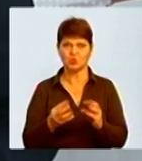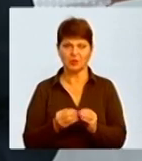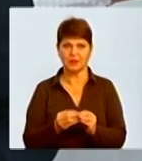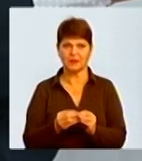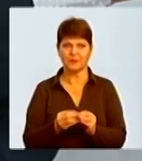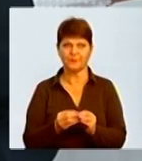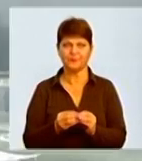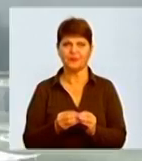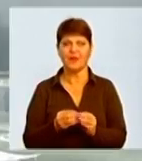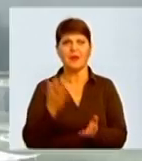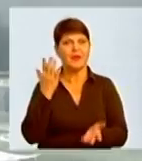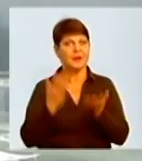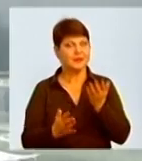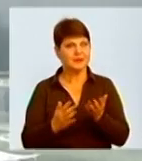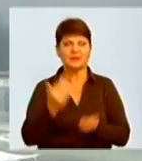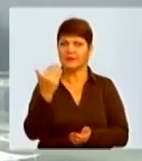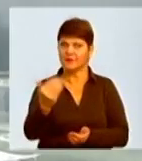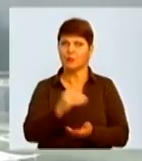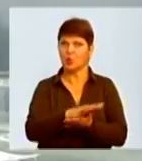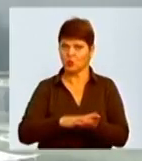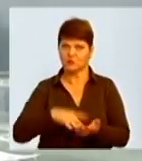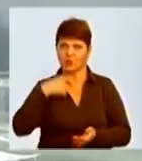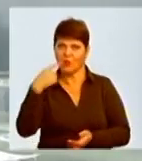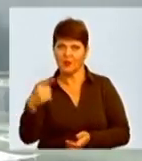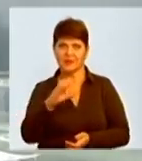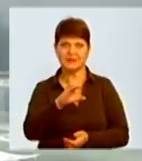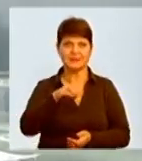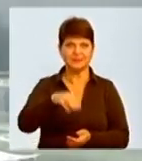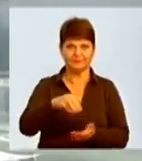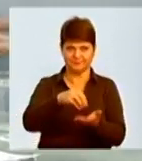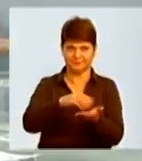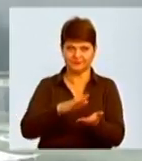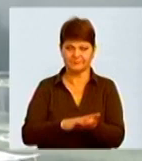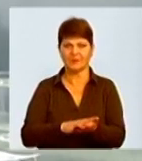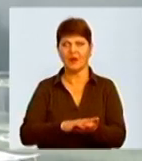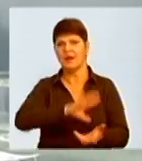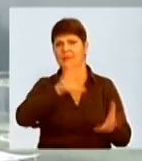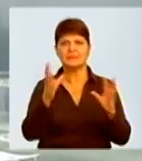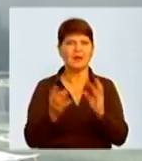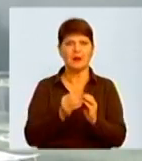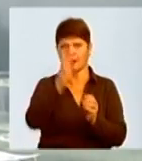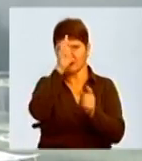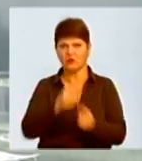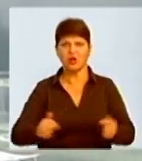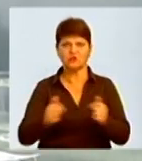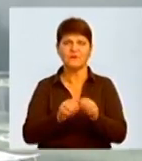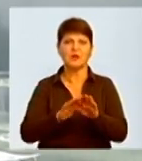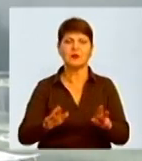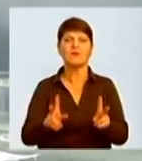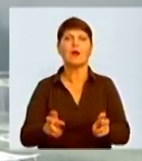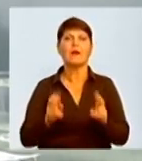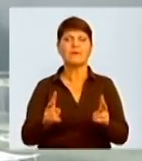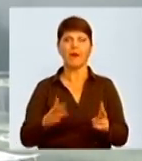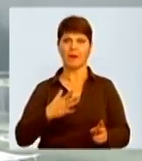власне, якщо ось продовжувати говорити про статистику і охопити більш загальнодержавний рівень, як виглядає, власне,